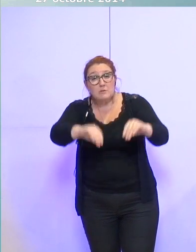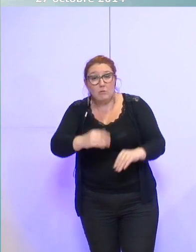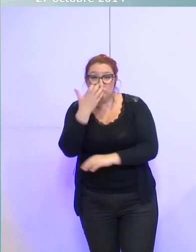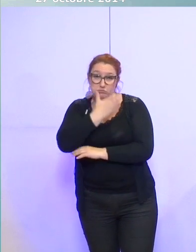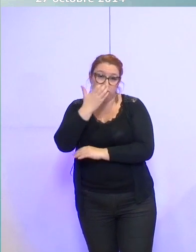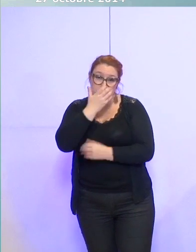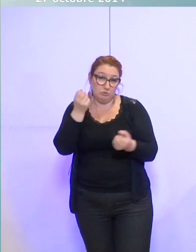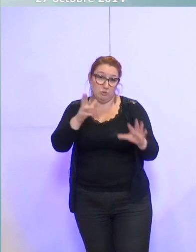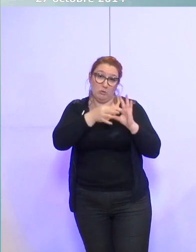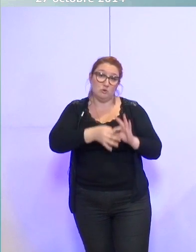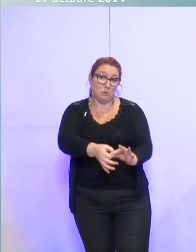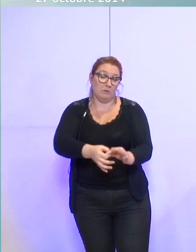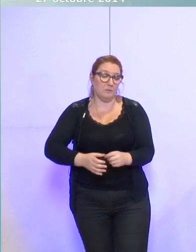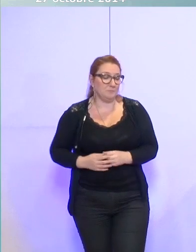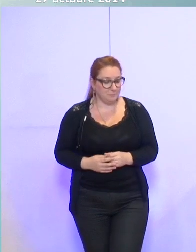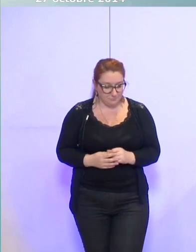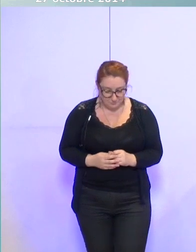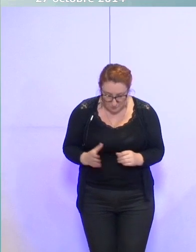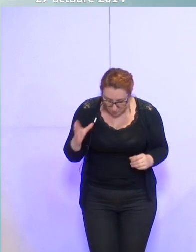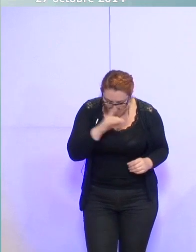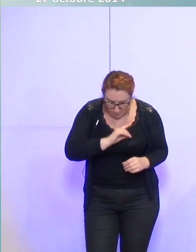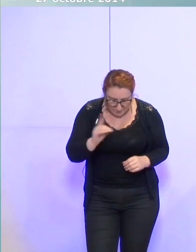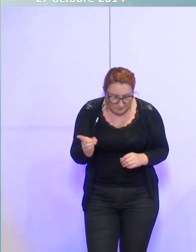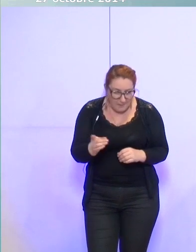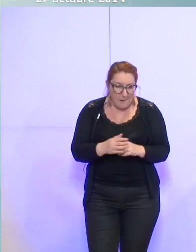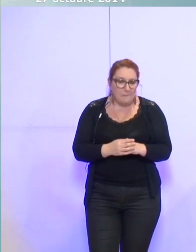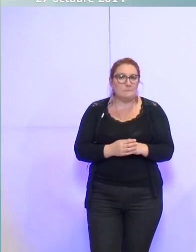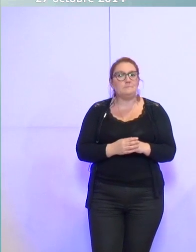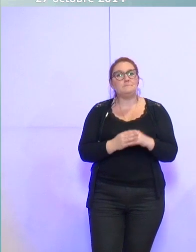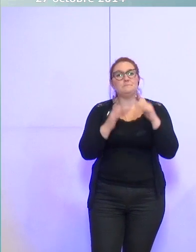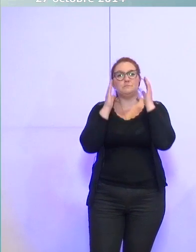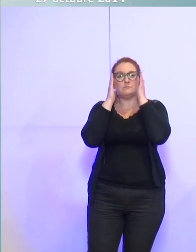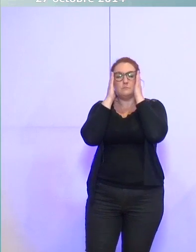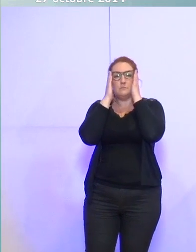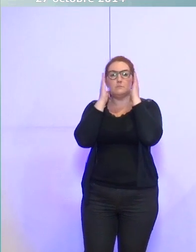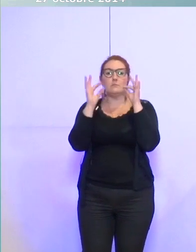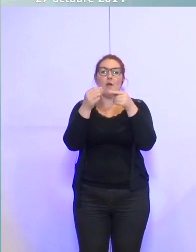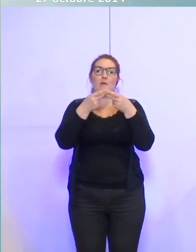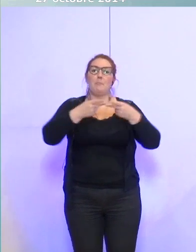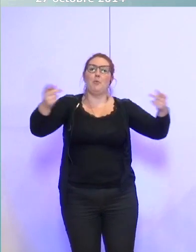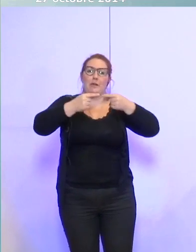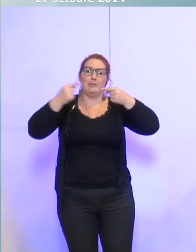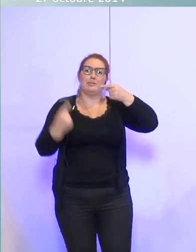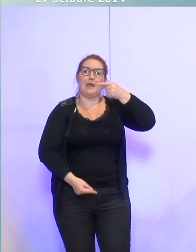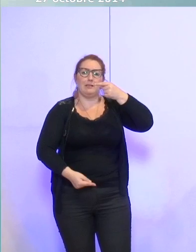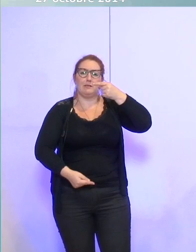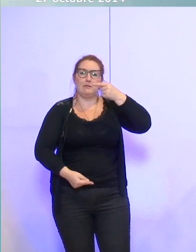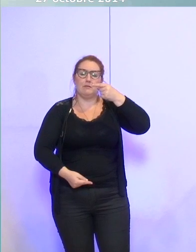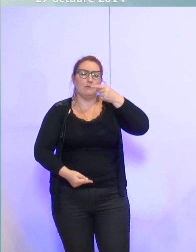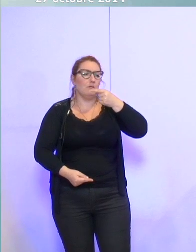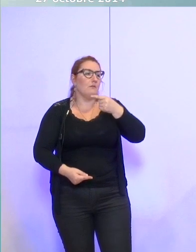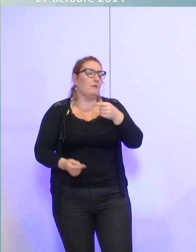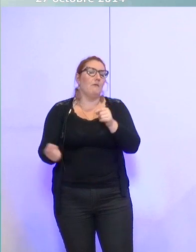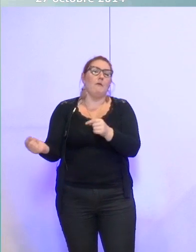Il ne nous faut pas oublier dans ce débat-là que le débat sur la dette publique et le débat sur la